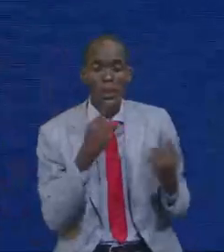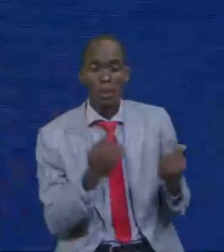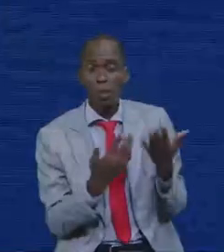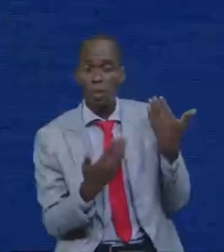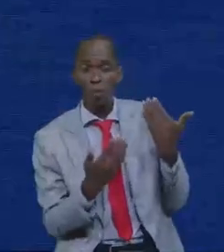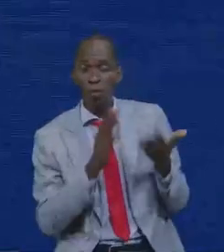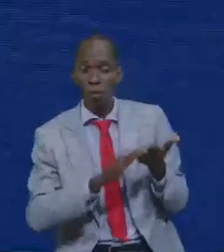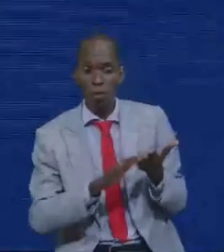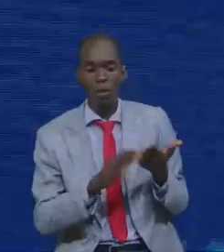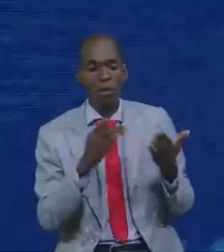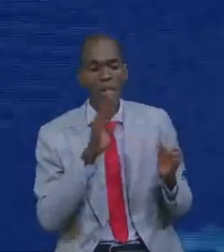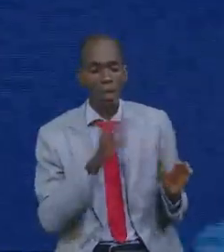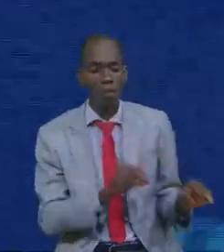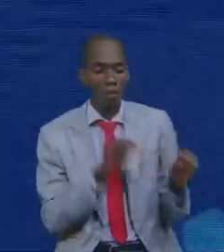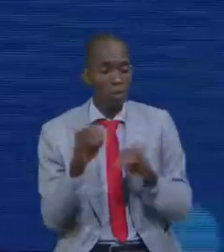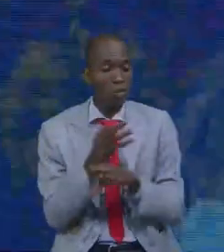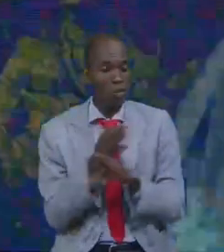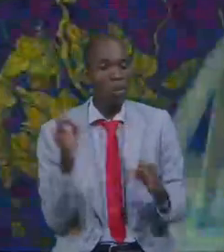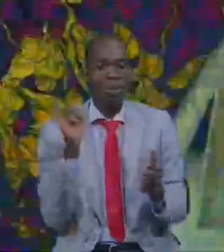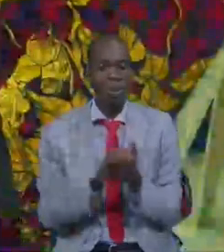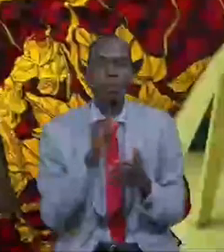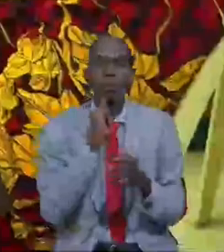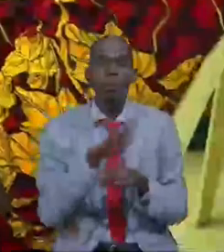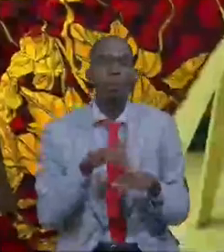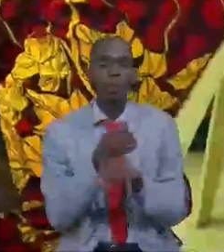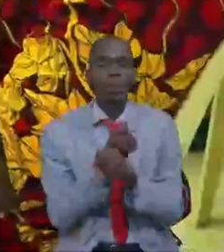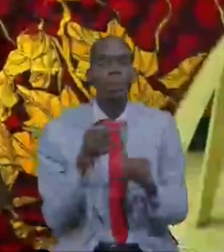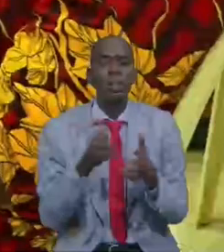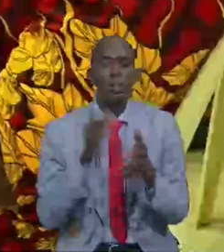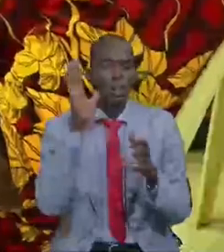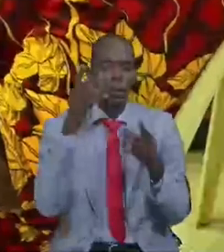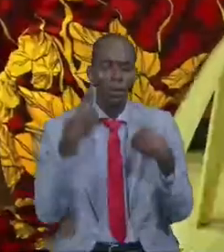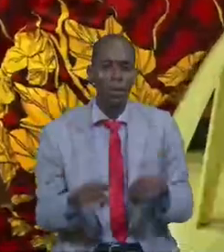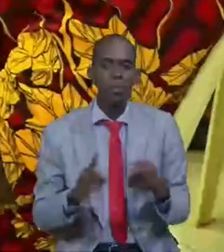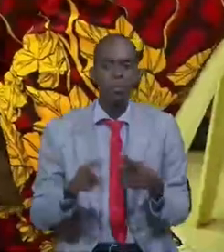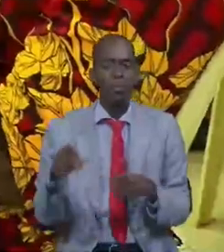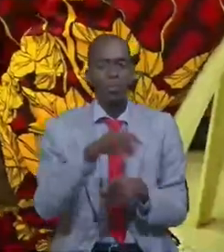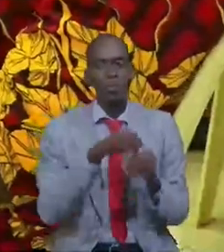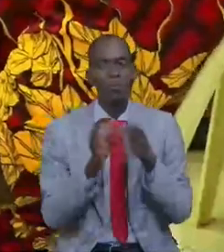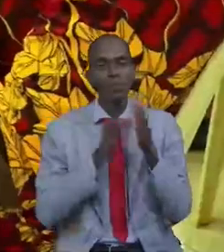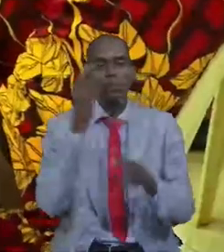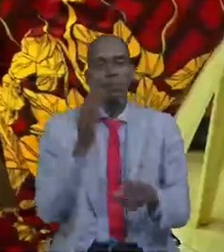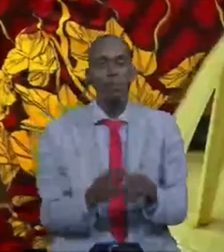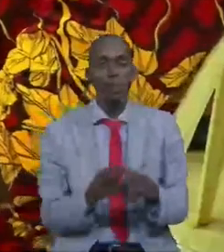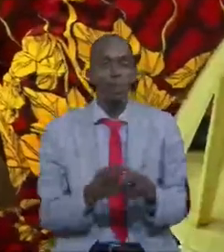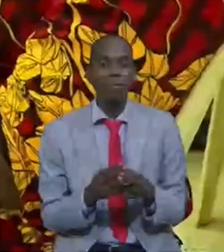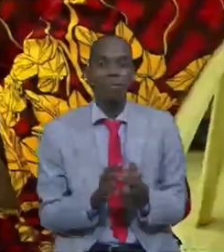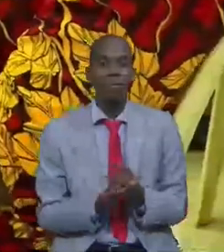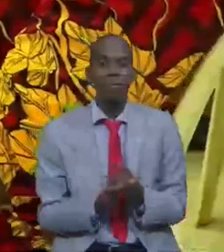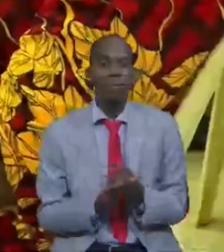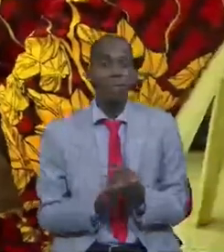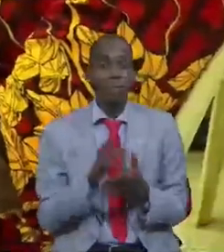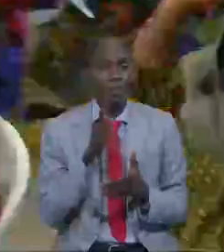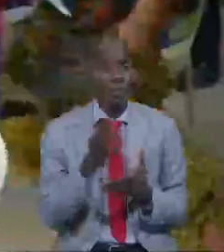affranchis. Ça, c'est le salut. Et ça va t'arriver ce soir au nom de Jésus. Où es-tu là-bas? J'ai dit, où es-tu